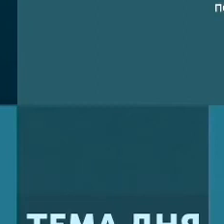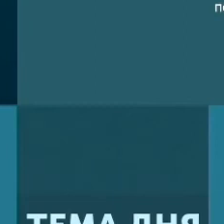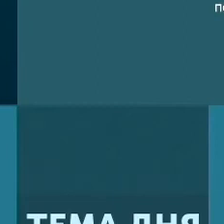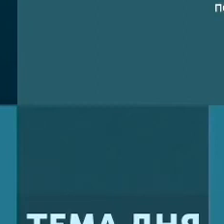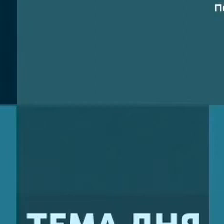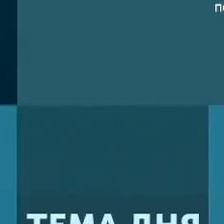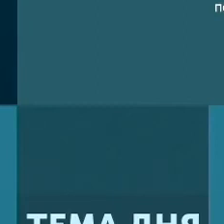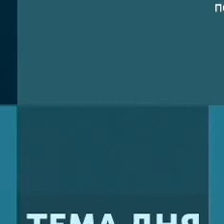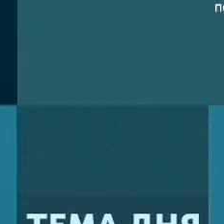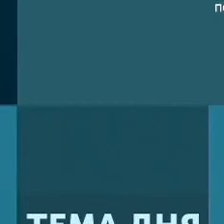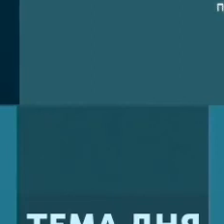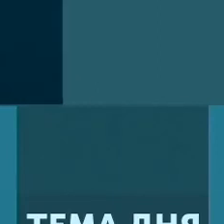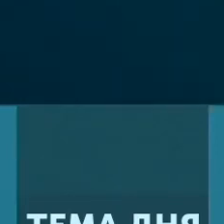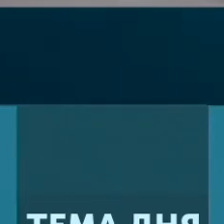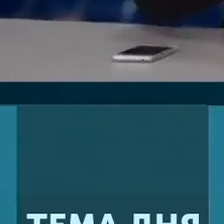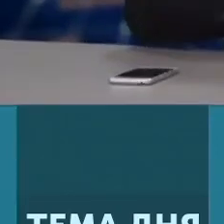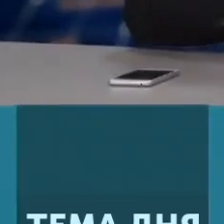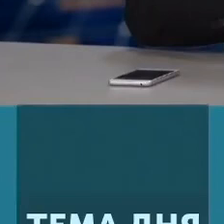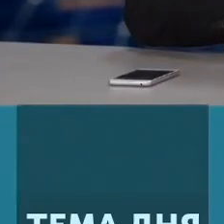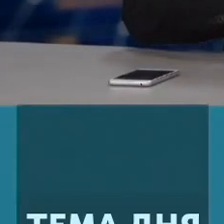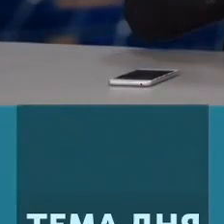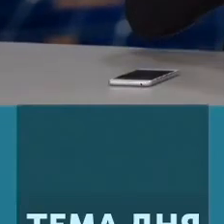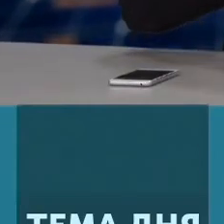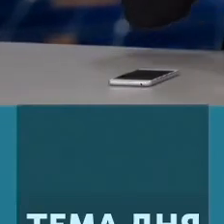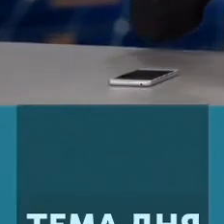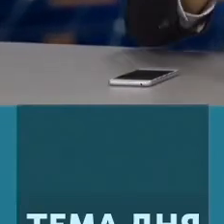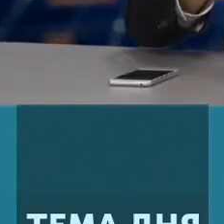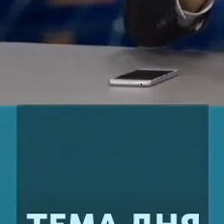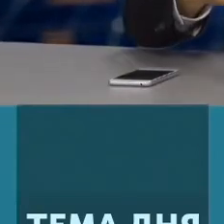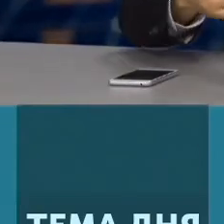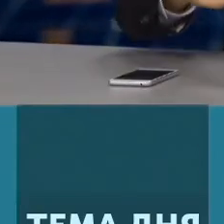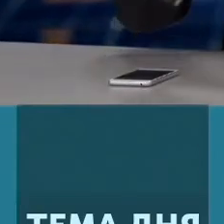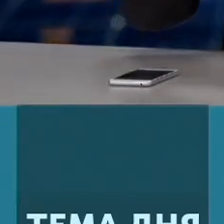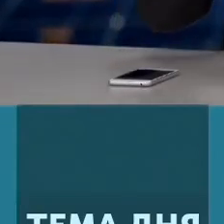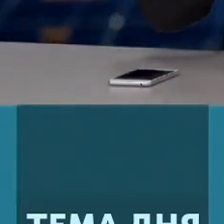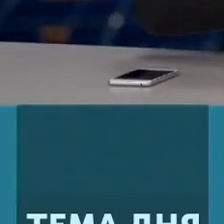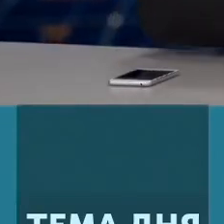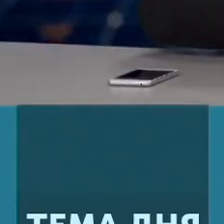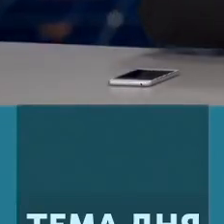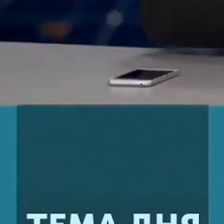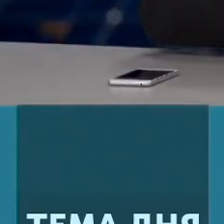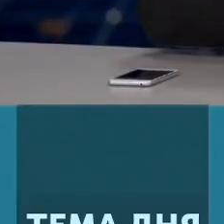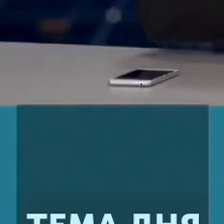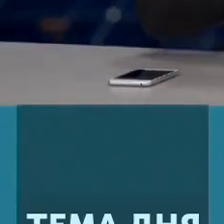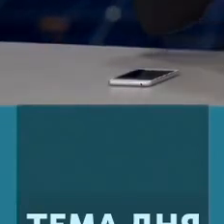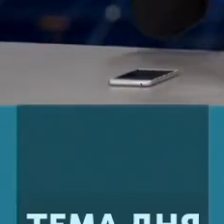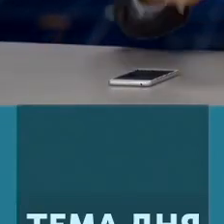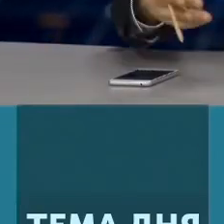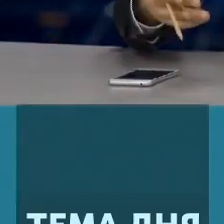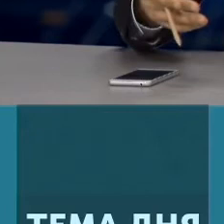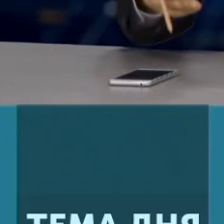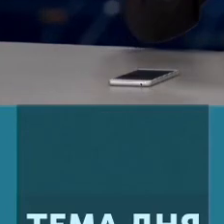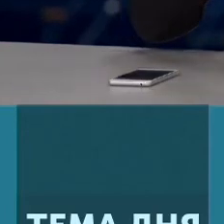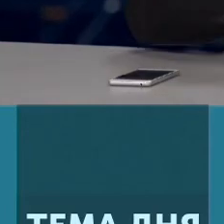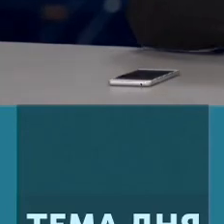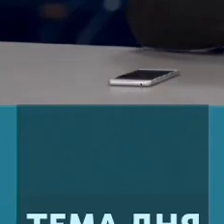не почавши виконувати свою роботу, він вже буде знати, що він має робити, яка компенсація його чекає, коли він матиме